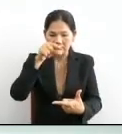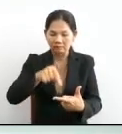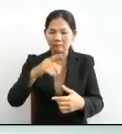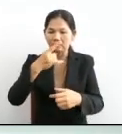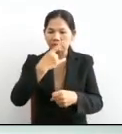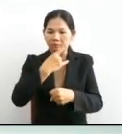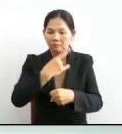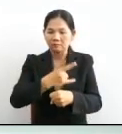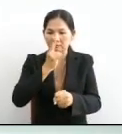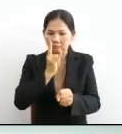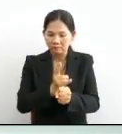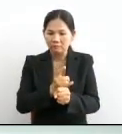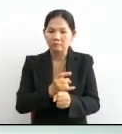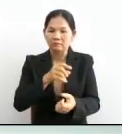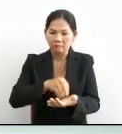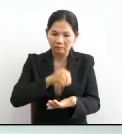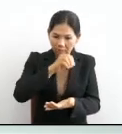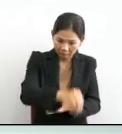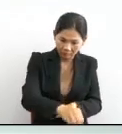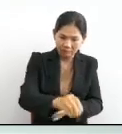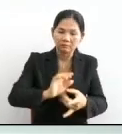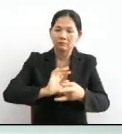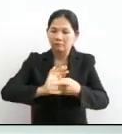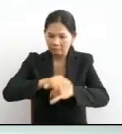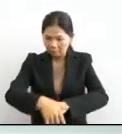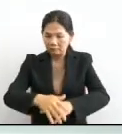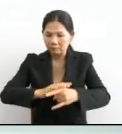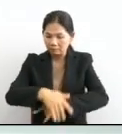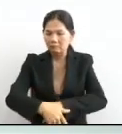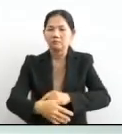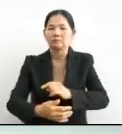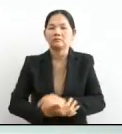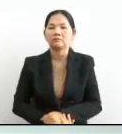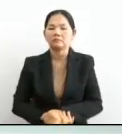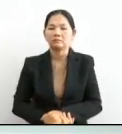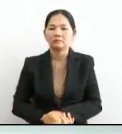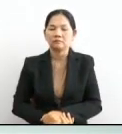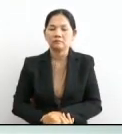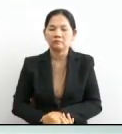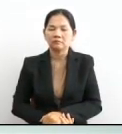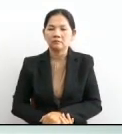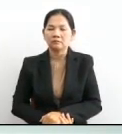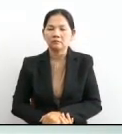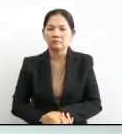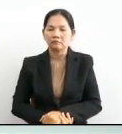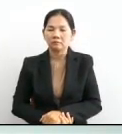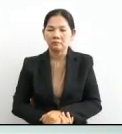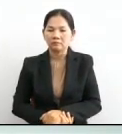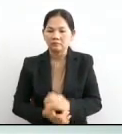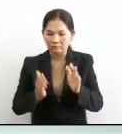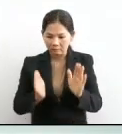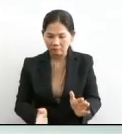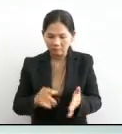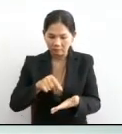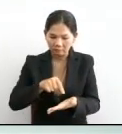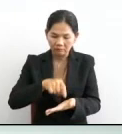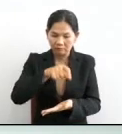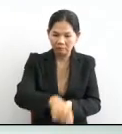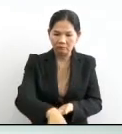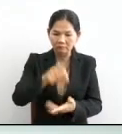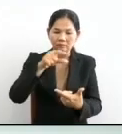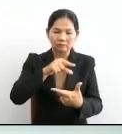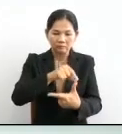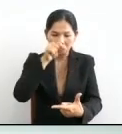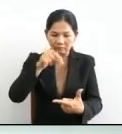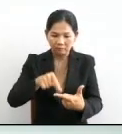rổ bó đâm đầm lâu mì chà chấm còn đằng thế ta hai đầu vậy ban chia phụ qua chơi rơi một rổ bó đâm